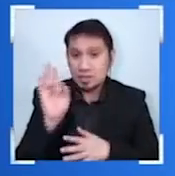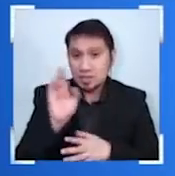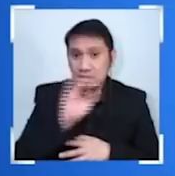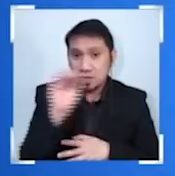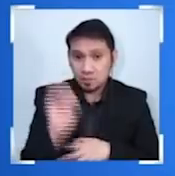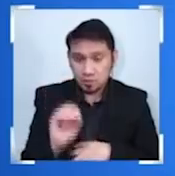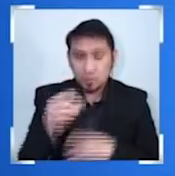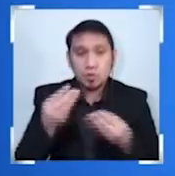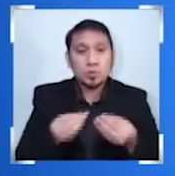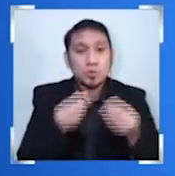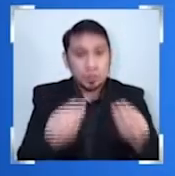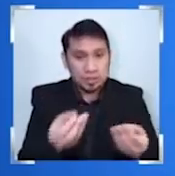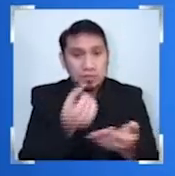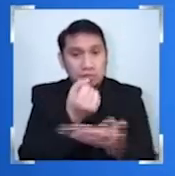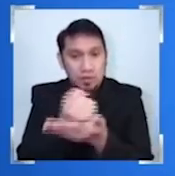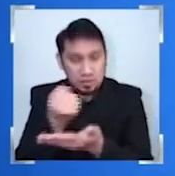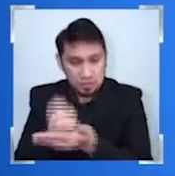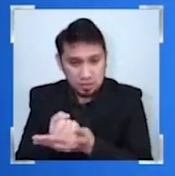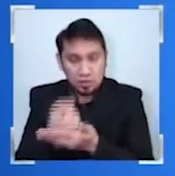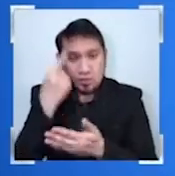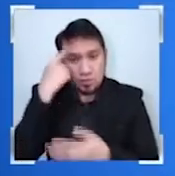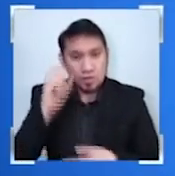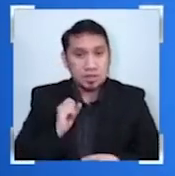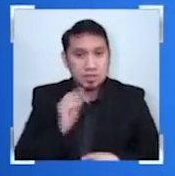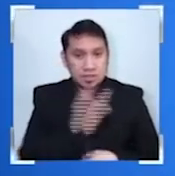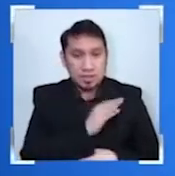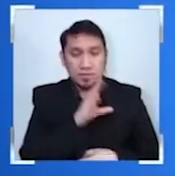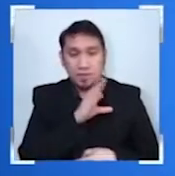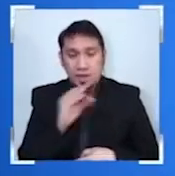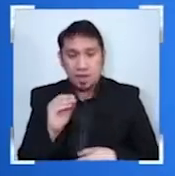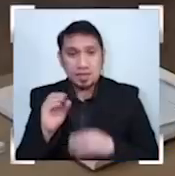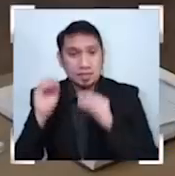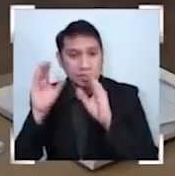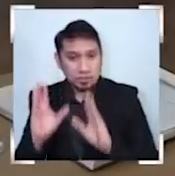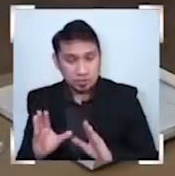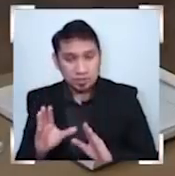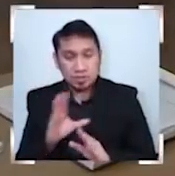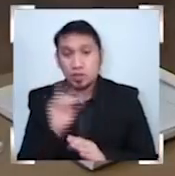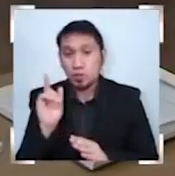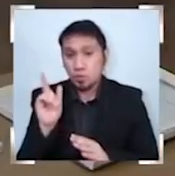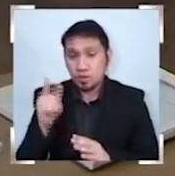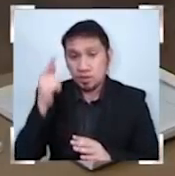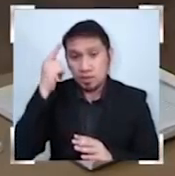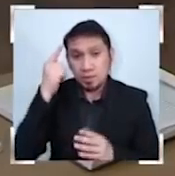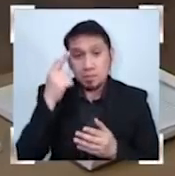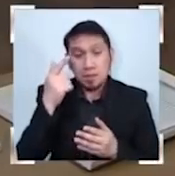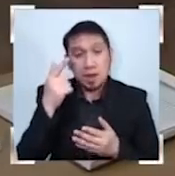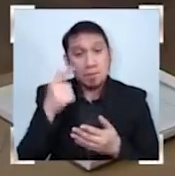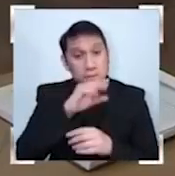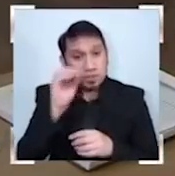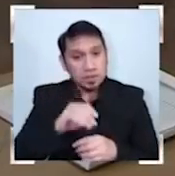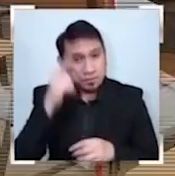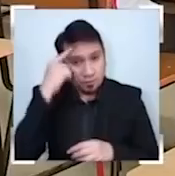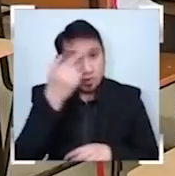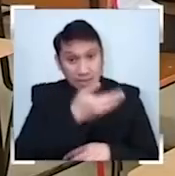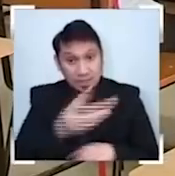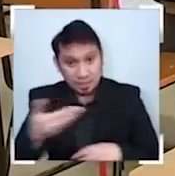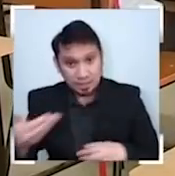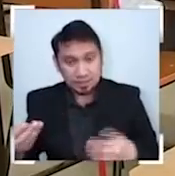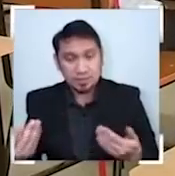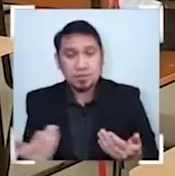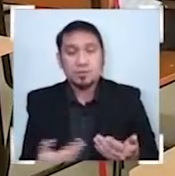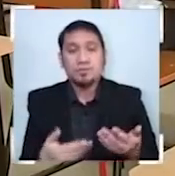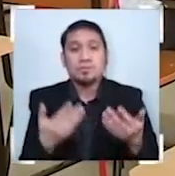of personnel and teachers. That's 20% to facilities. Dagdag gastos din para sa mga eskwelahan ang pagbabalik